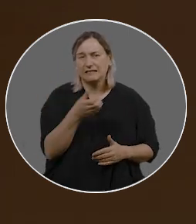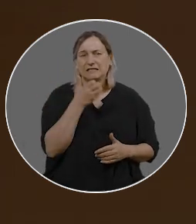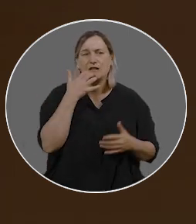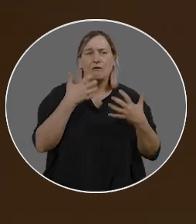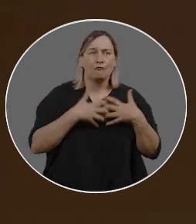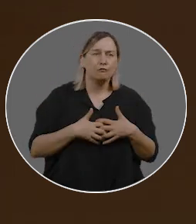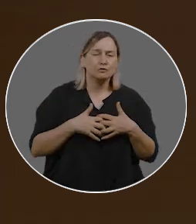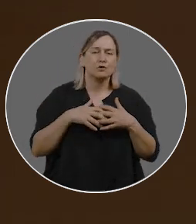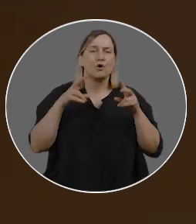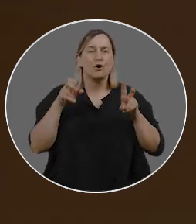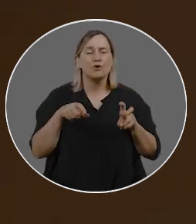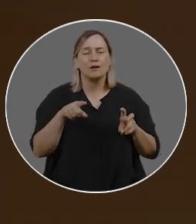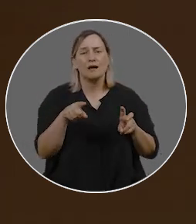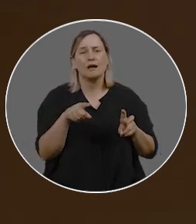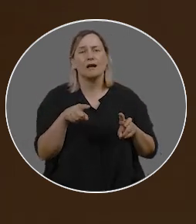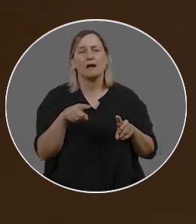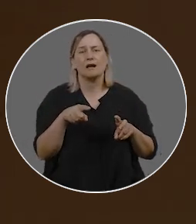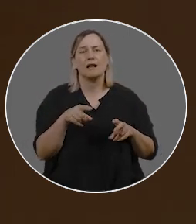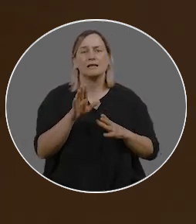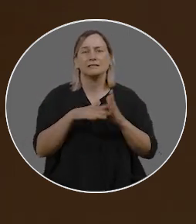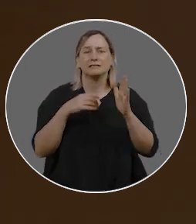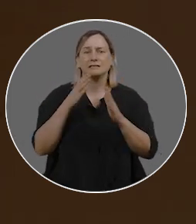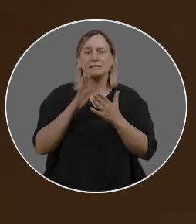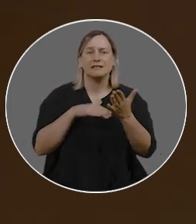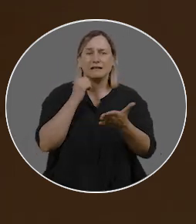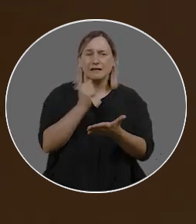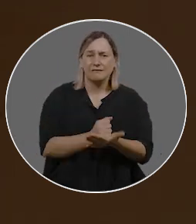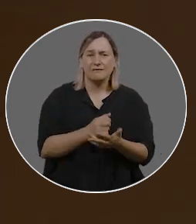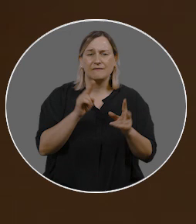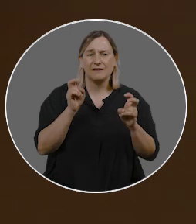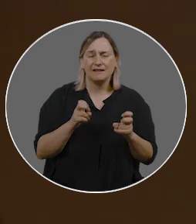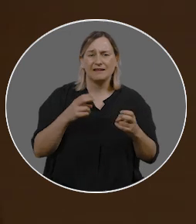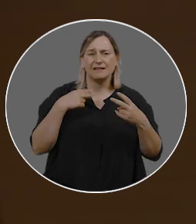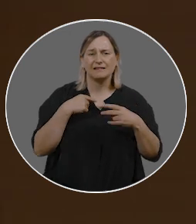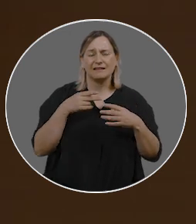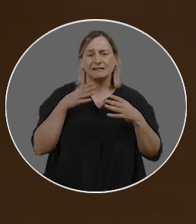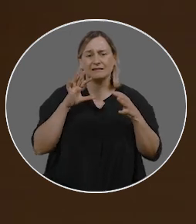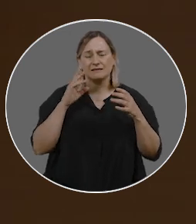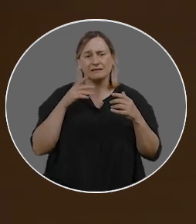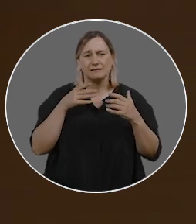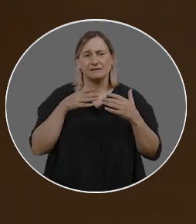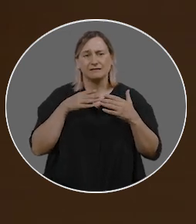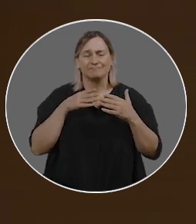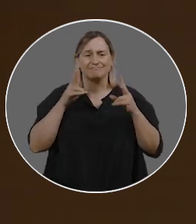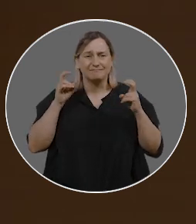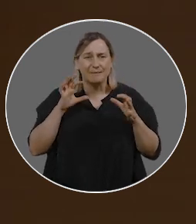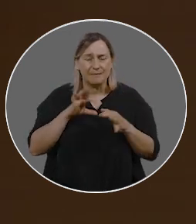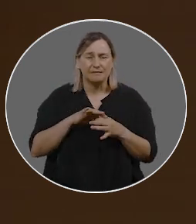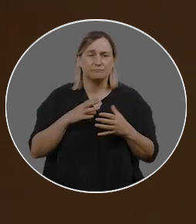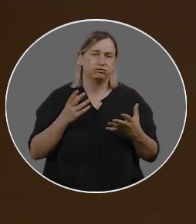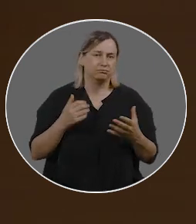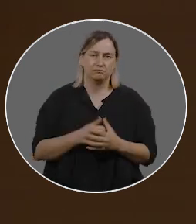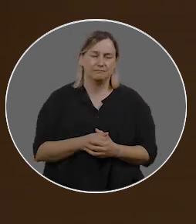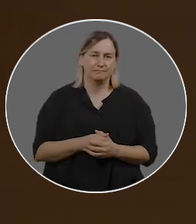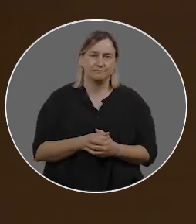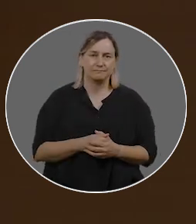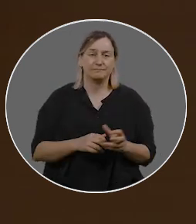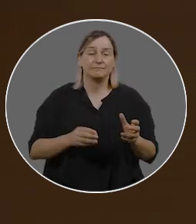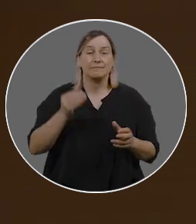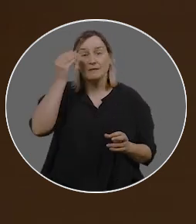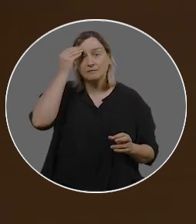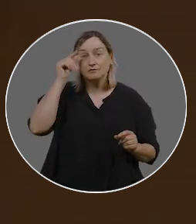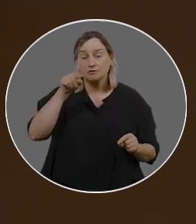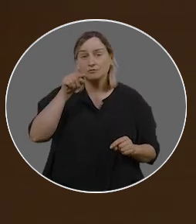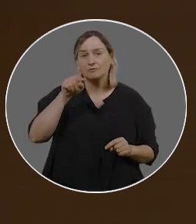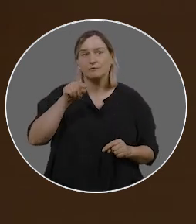funciona el certificat aquell, amb aquell navegador i tot això, no? Però penso que potser